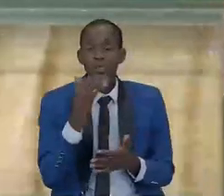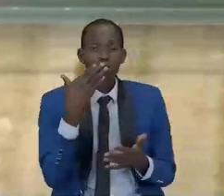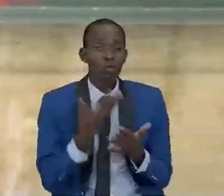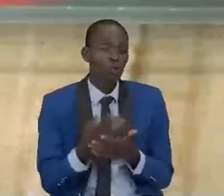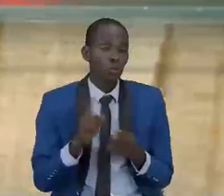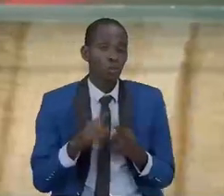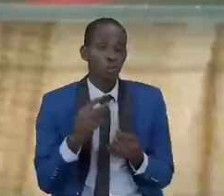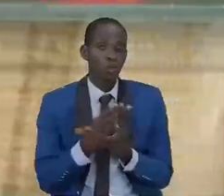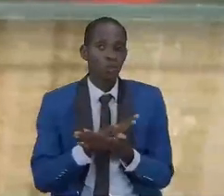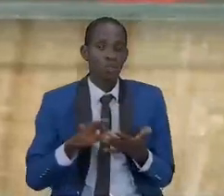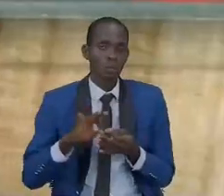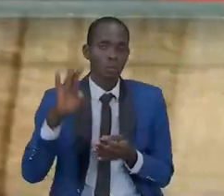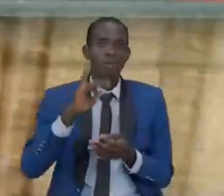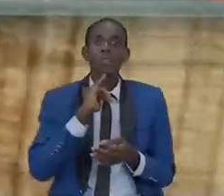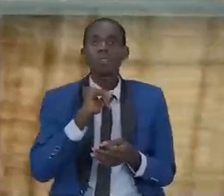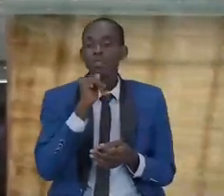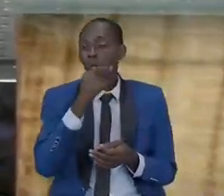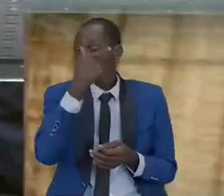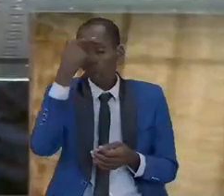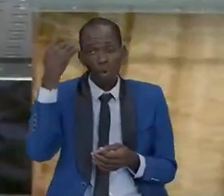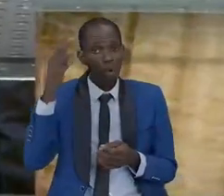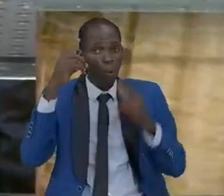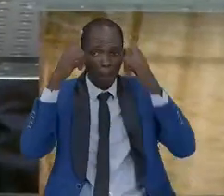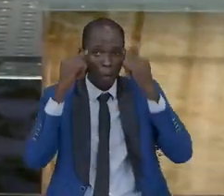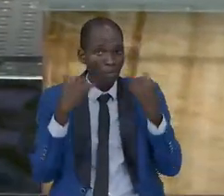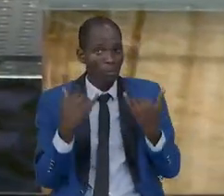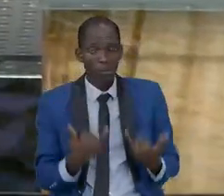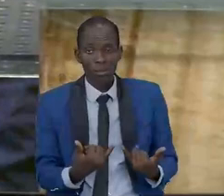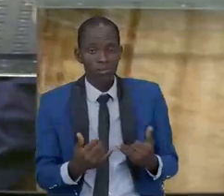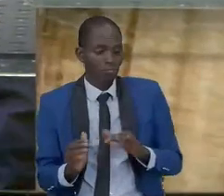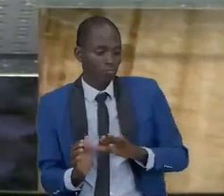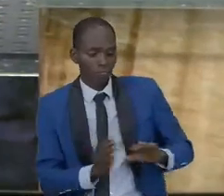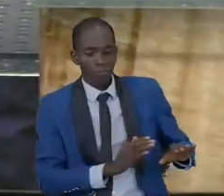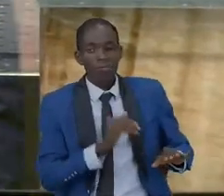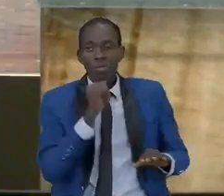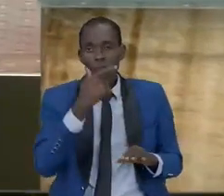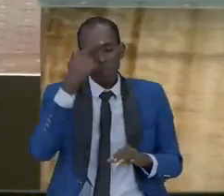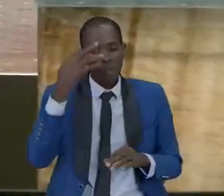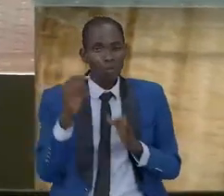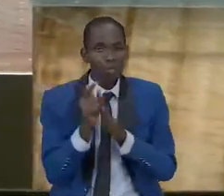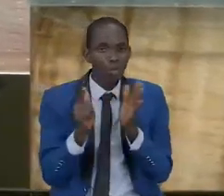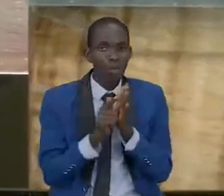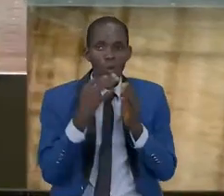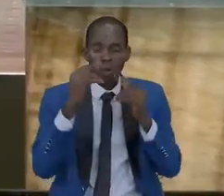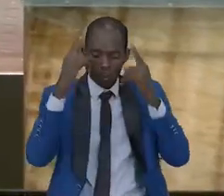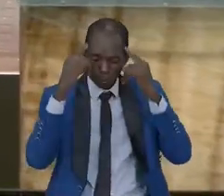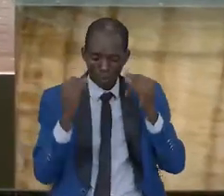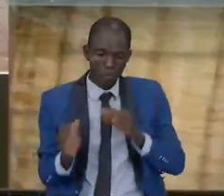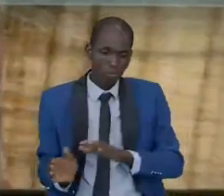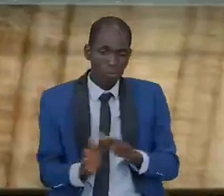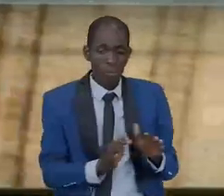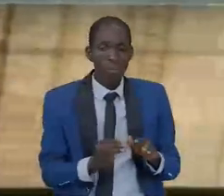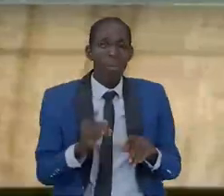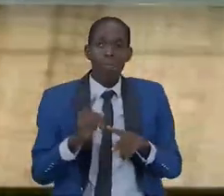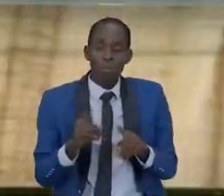Saint-Esprit ce n'est pas à cause de Moïse maintenant ce n'est pas à cause de la loi de Moïse maintenant mais le Saint-Esprit et